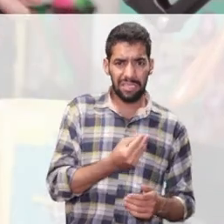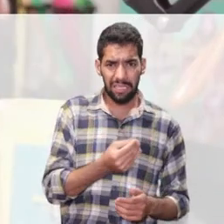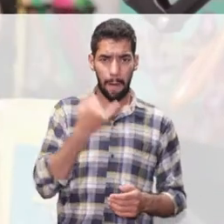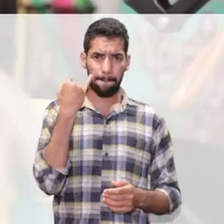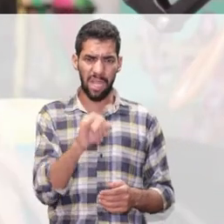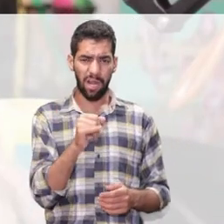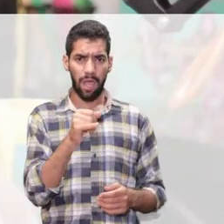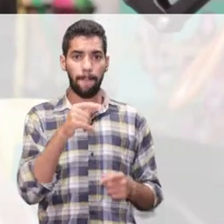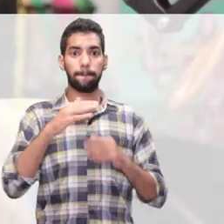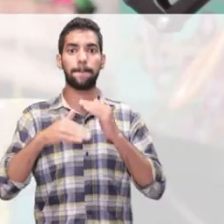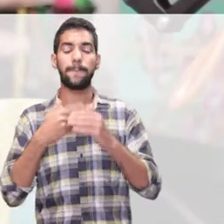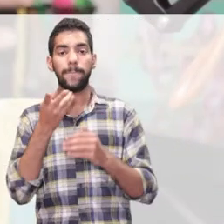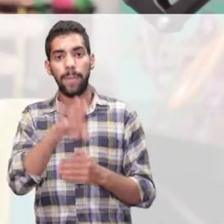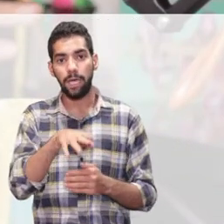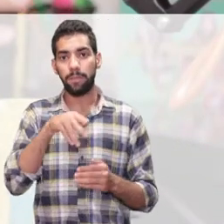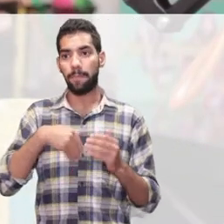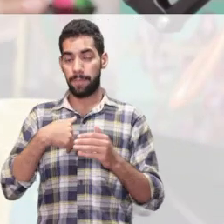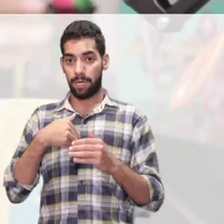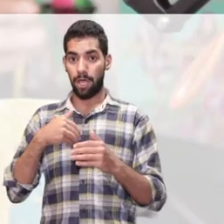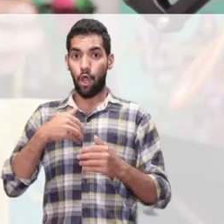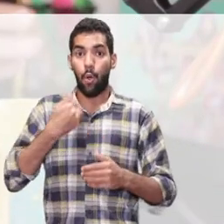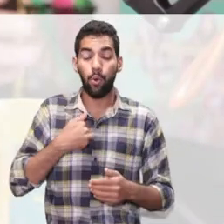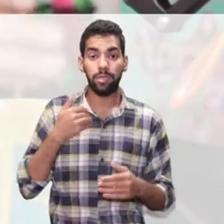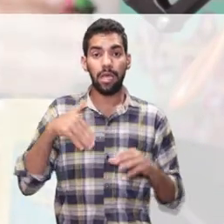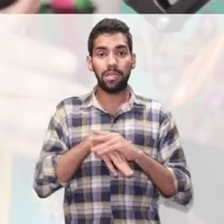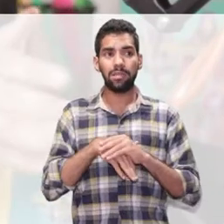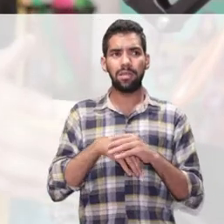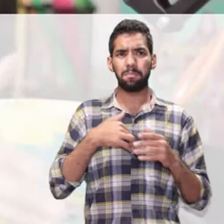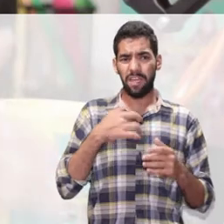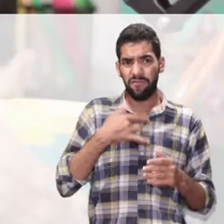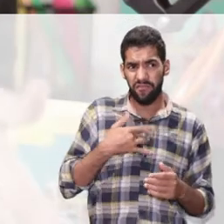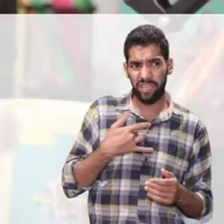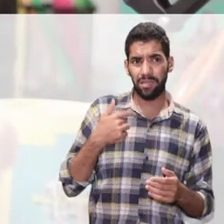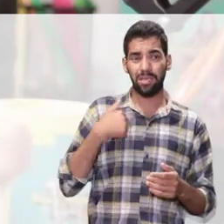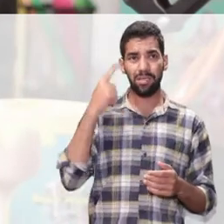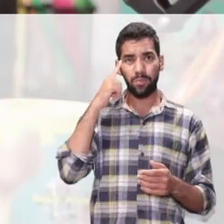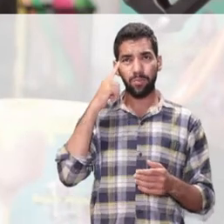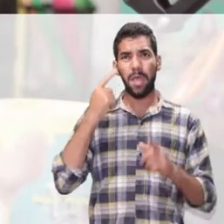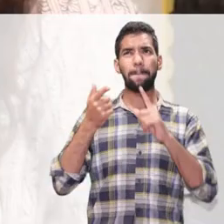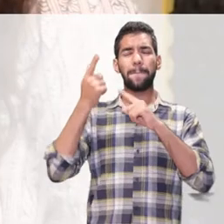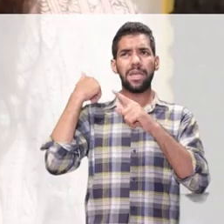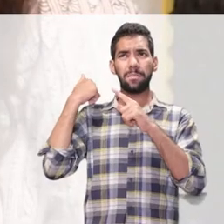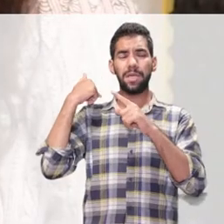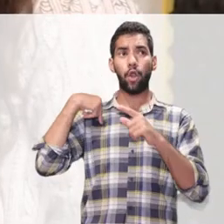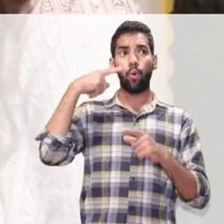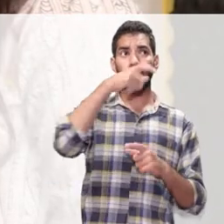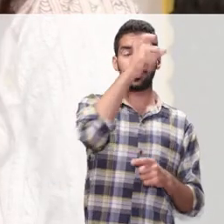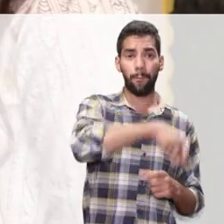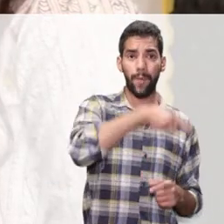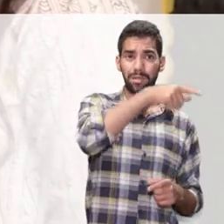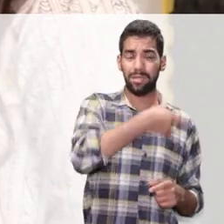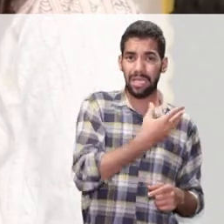ओके अल्लाह ऊपर एक यूजर मेंबर्स एक